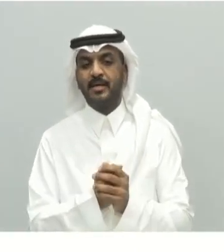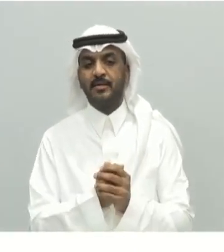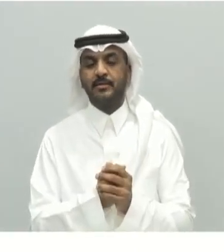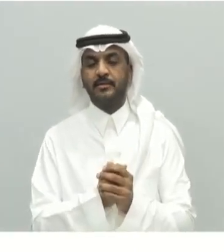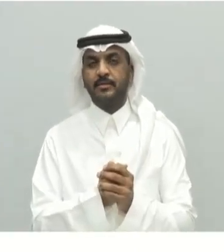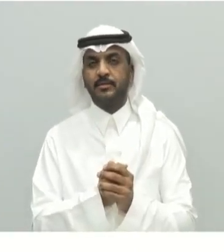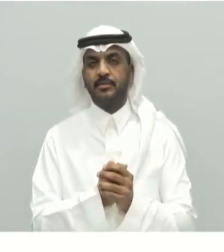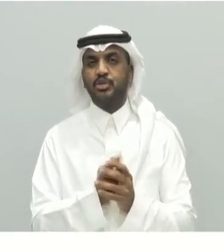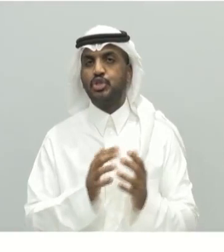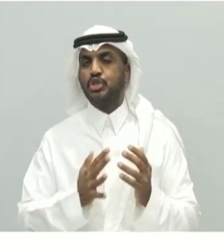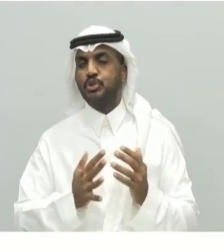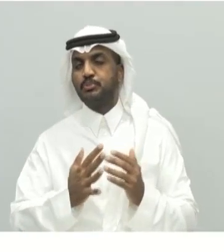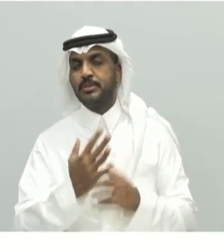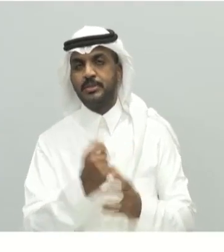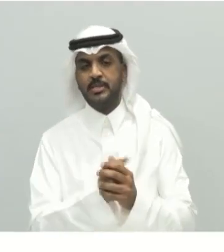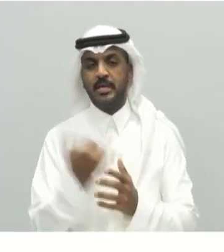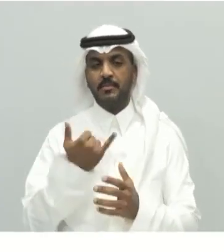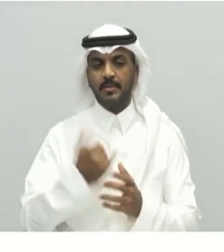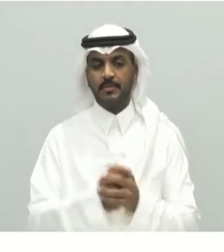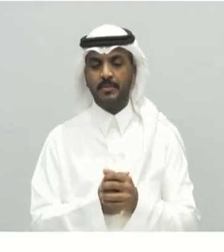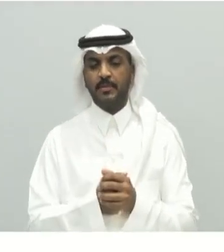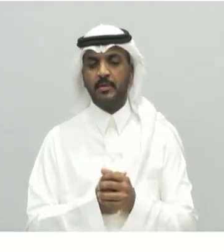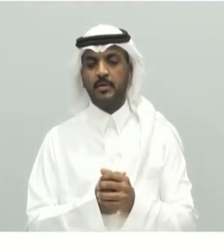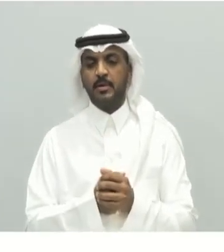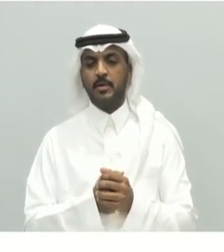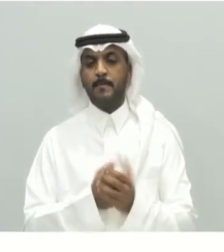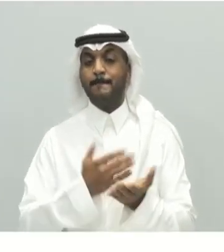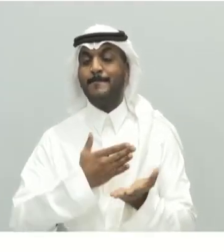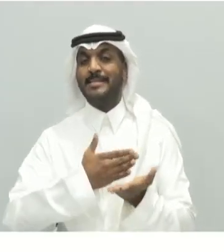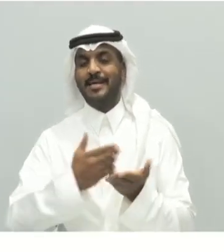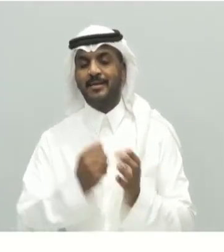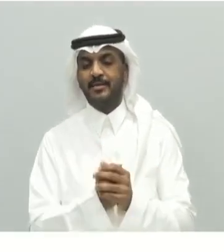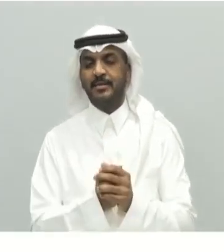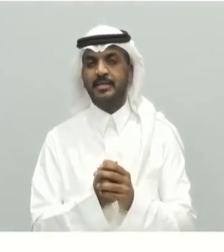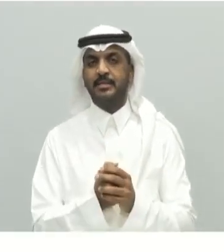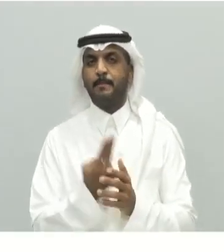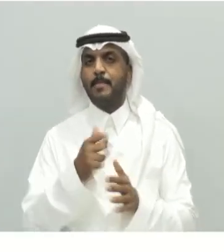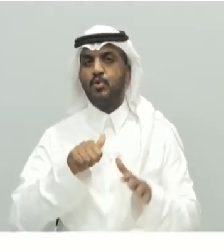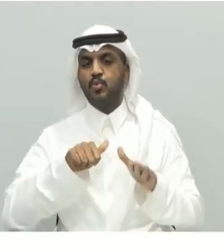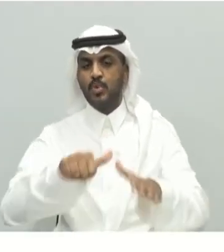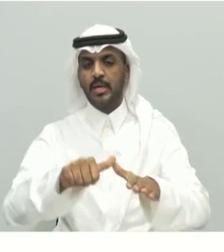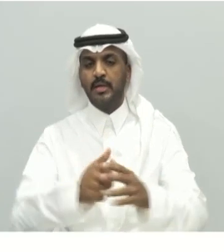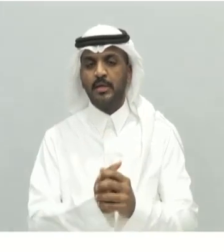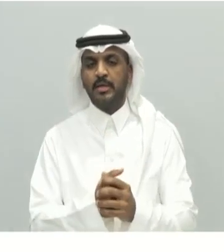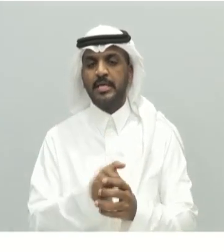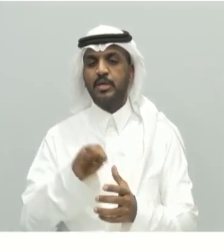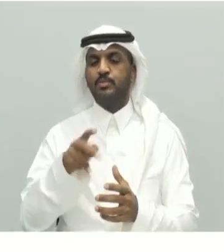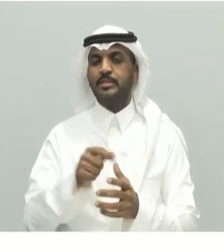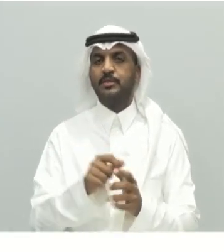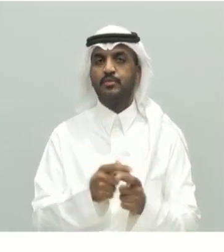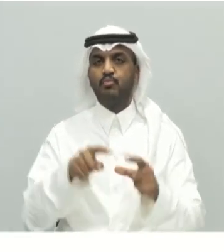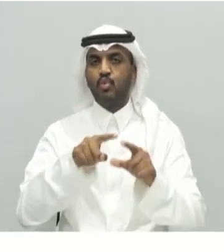ثلثي مساحه شبه الجزيره العربيه اذ تبلغ مساحتها مليوني كيلو